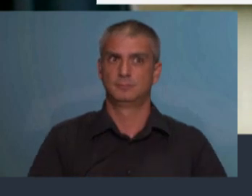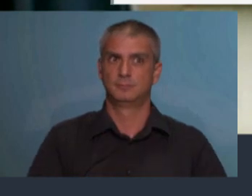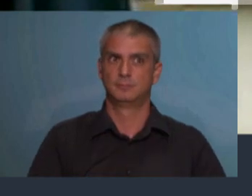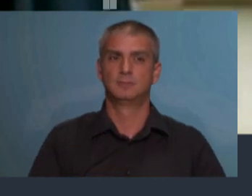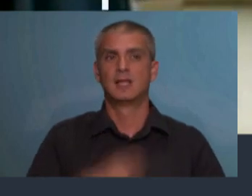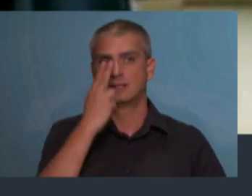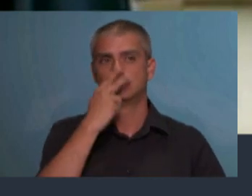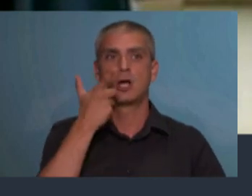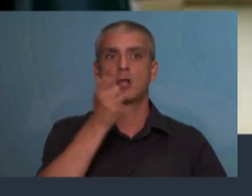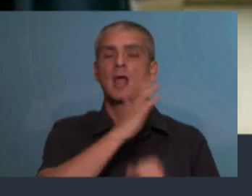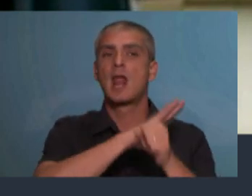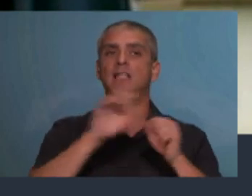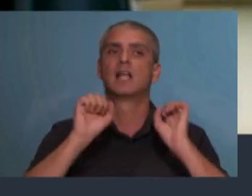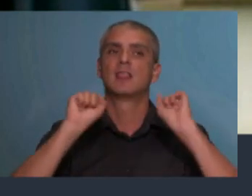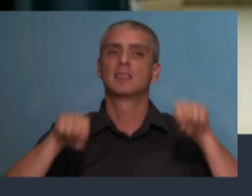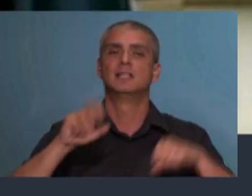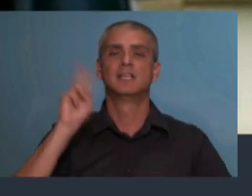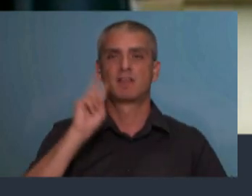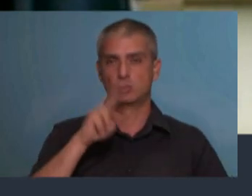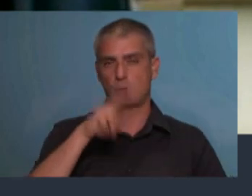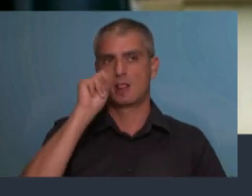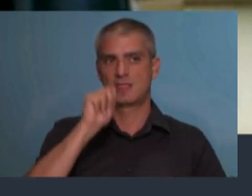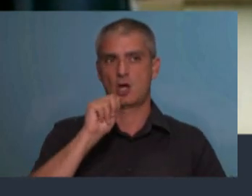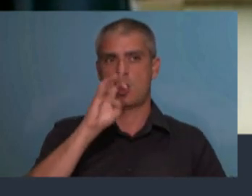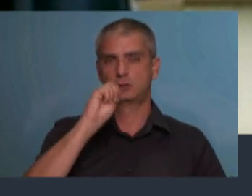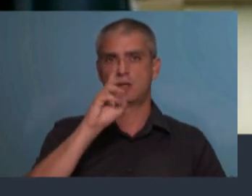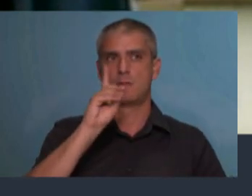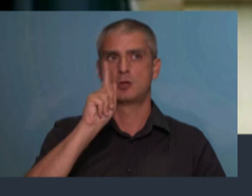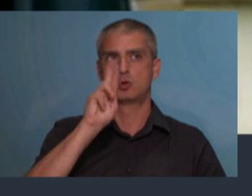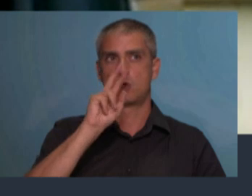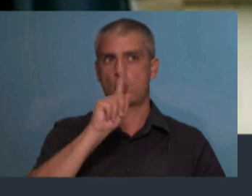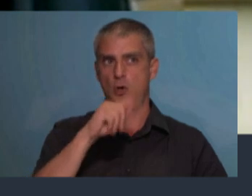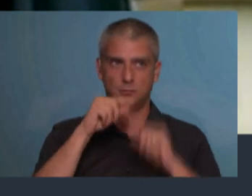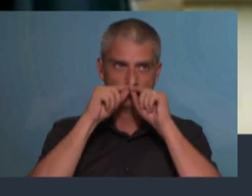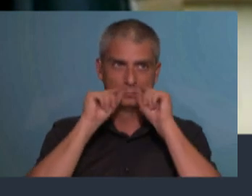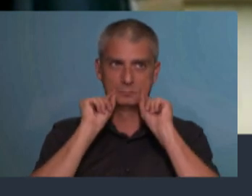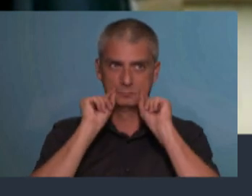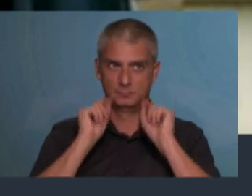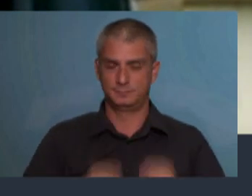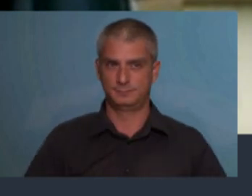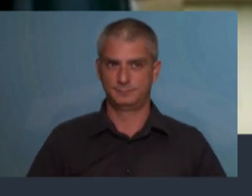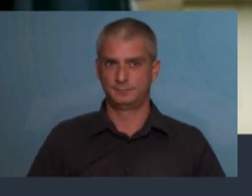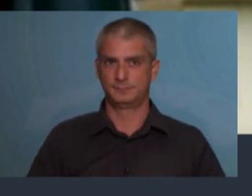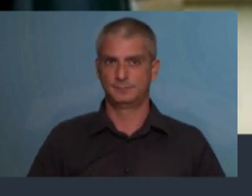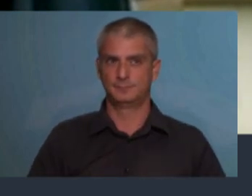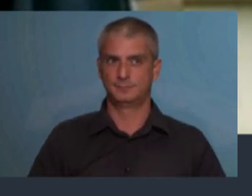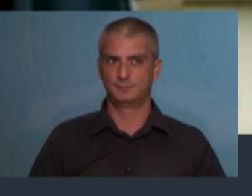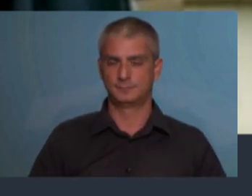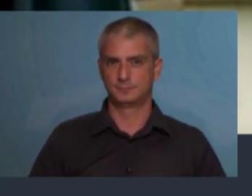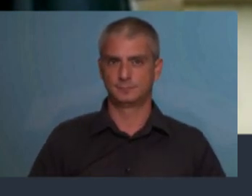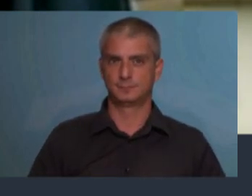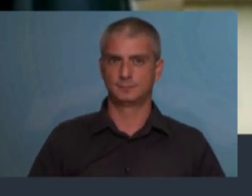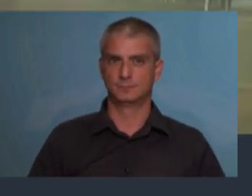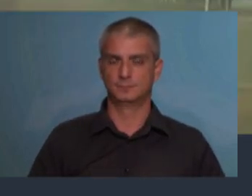trata de un atentado en contra de la figura del presidente constitucional de la República Bolivariana de Venezuela,